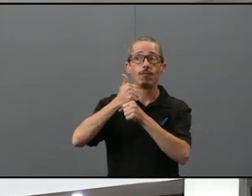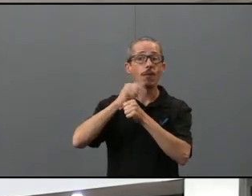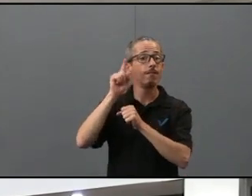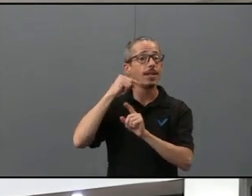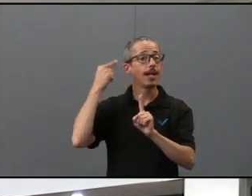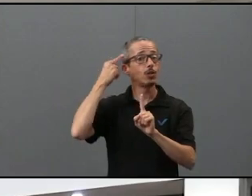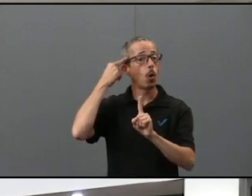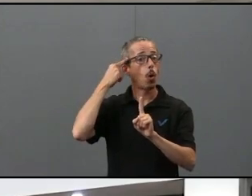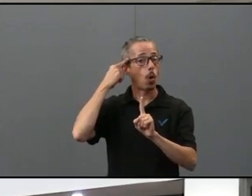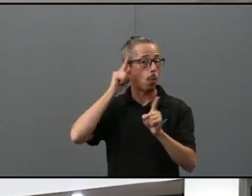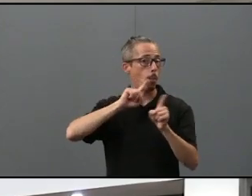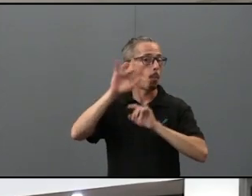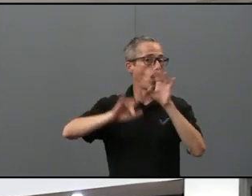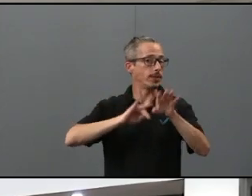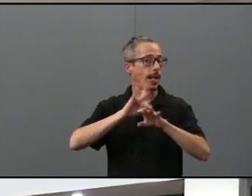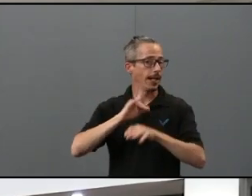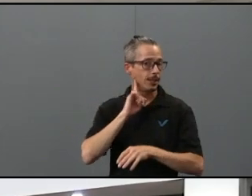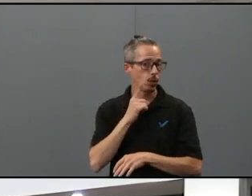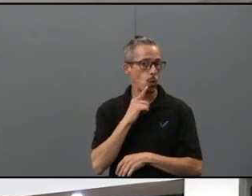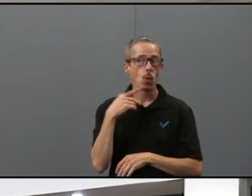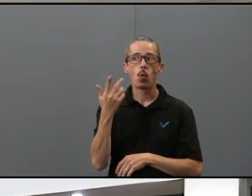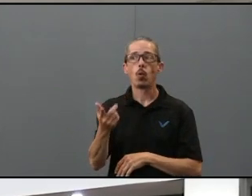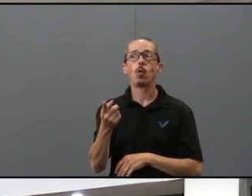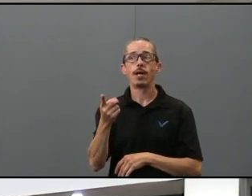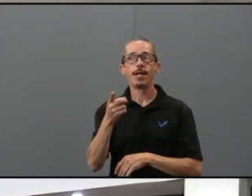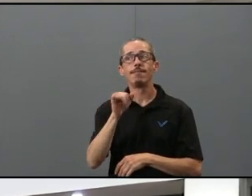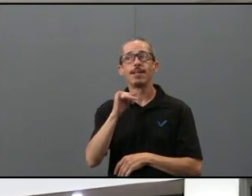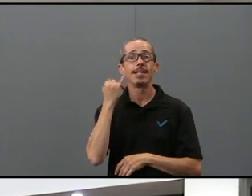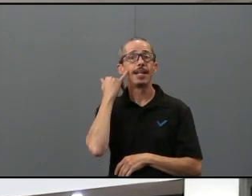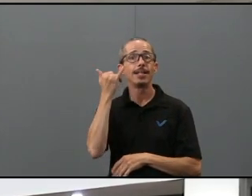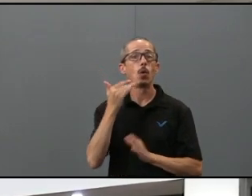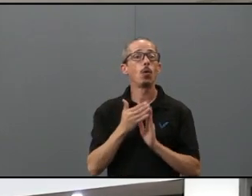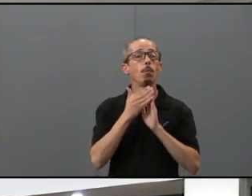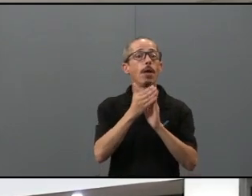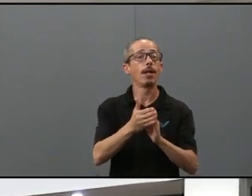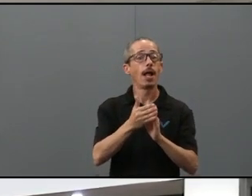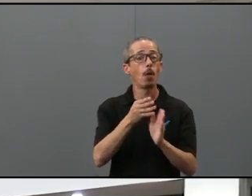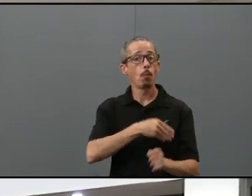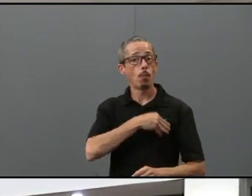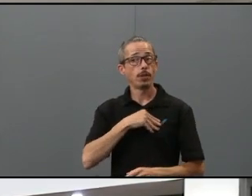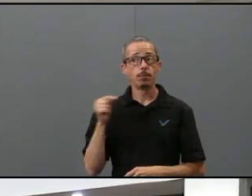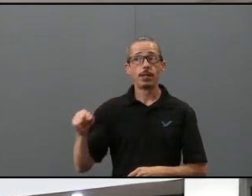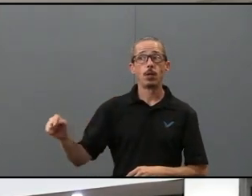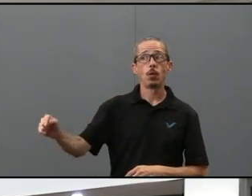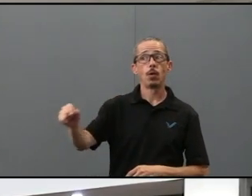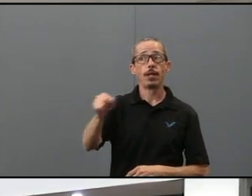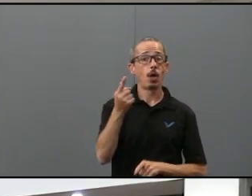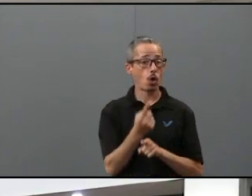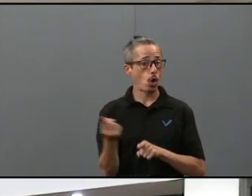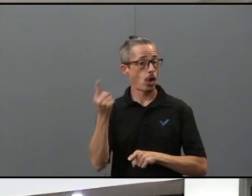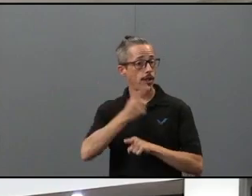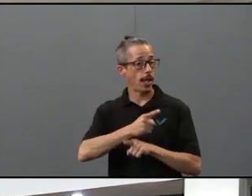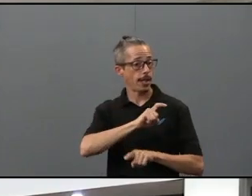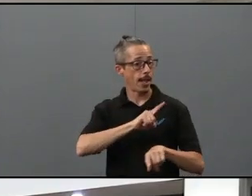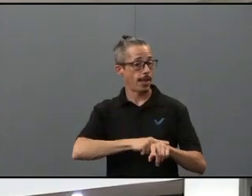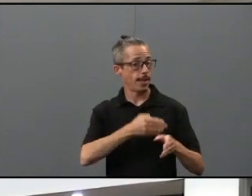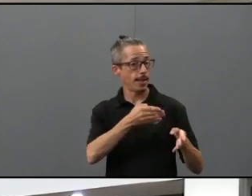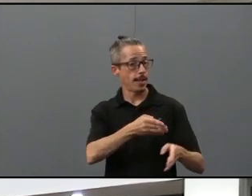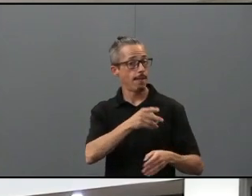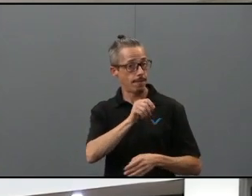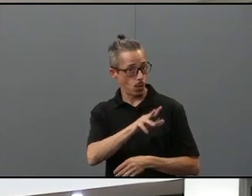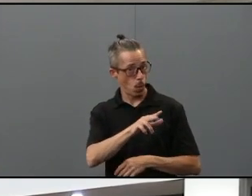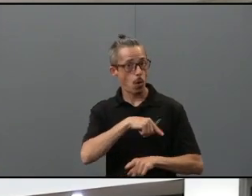des sours l'idée c'est de demander au au municipalité de reconnaître la journée euh mais